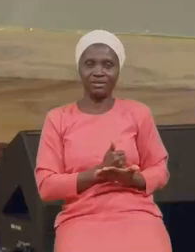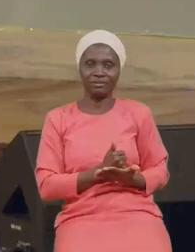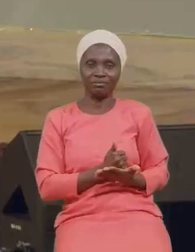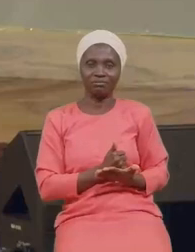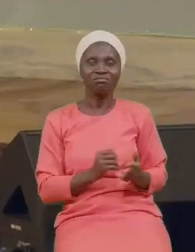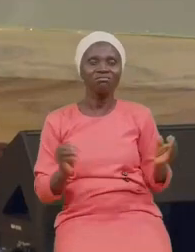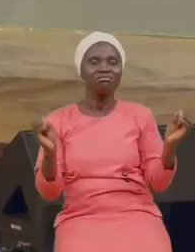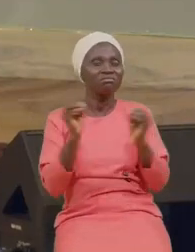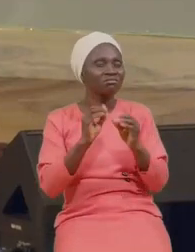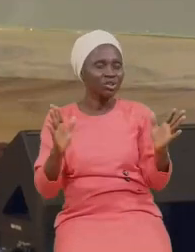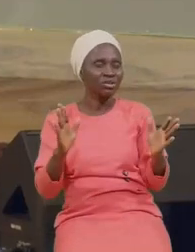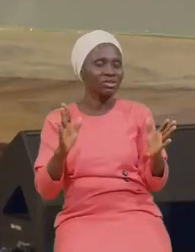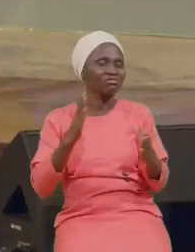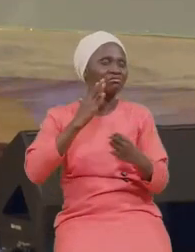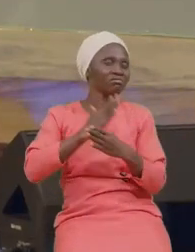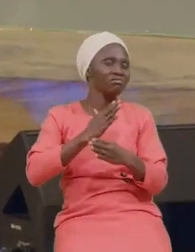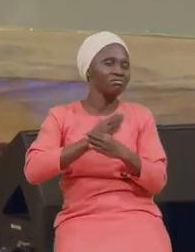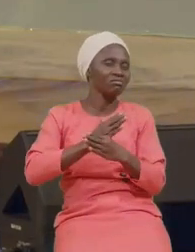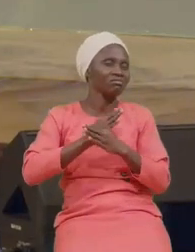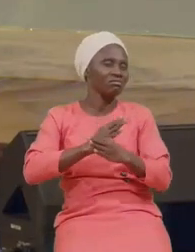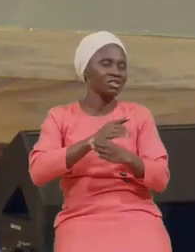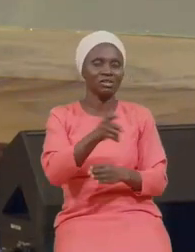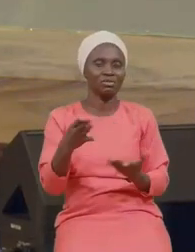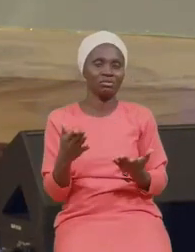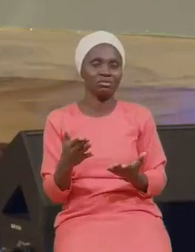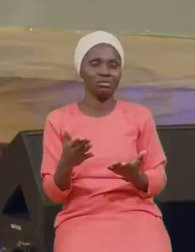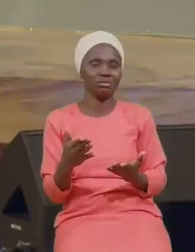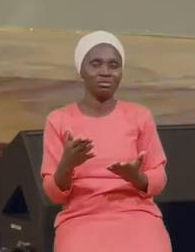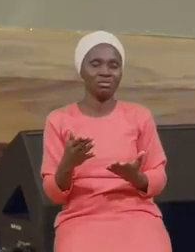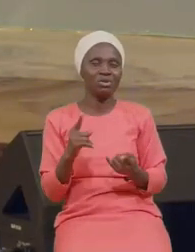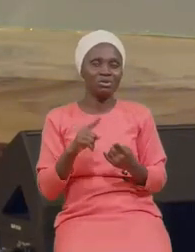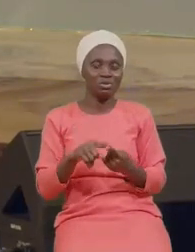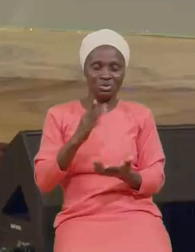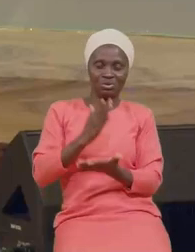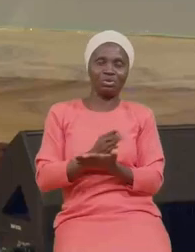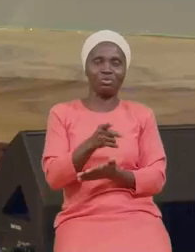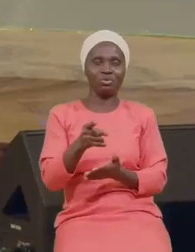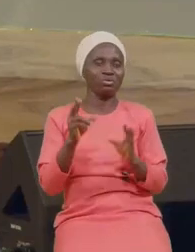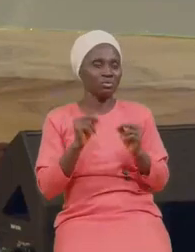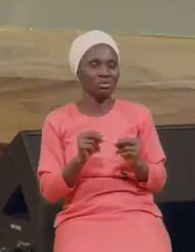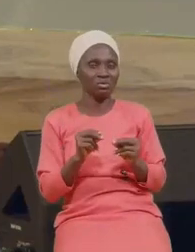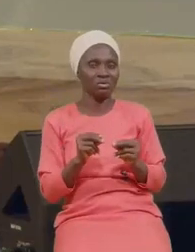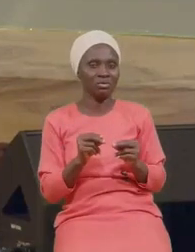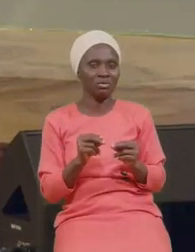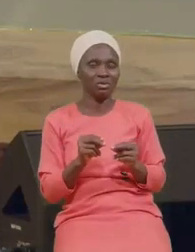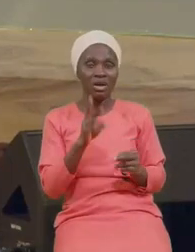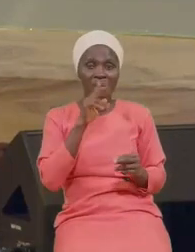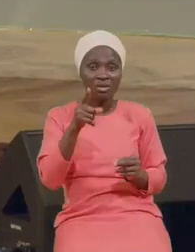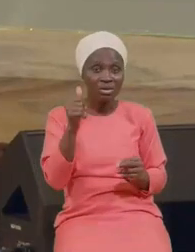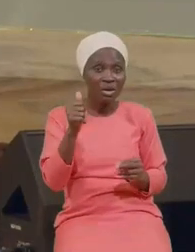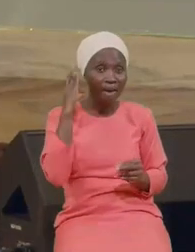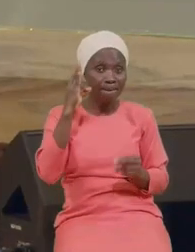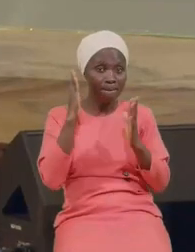il y a rien qui se tient devant toi il y a rien qui se tient de votre pour te déranger et tu pasteur